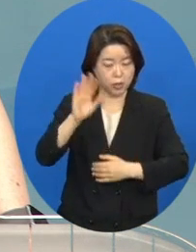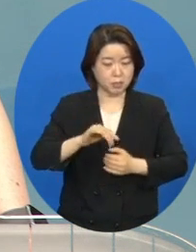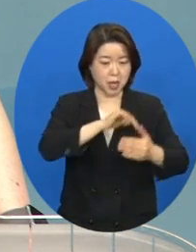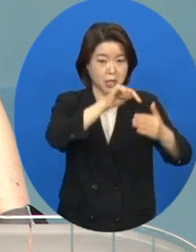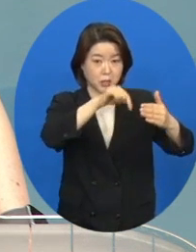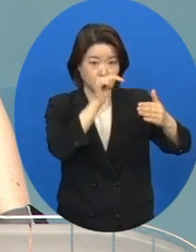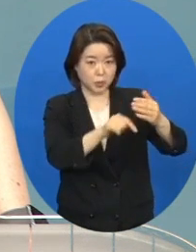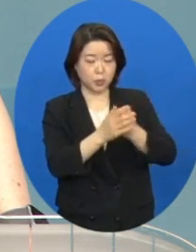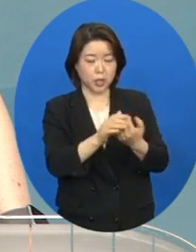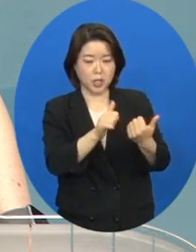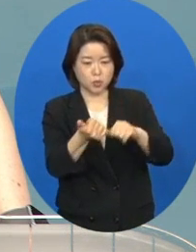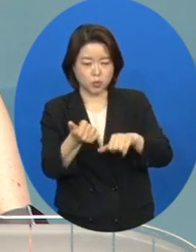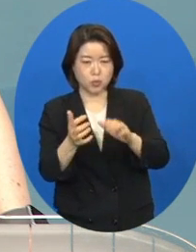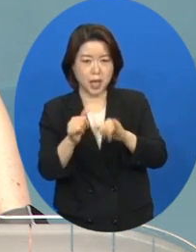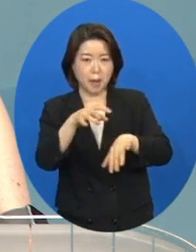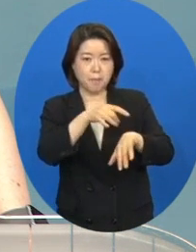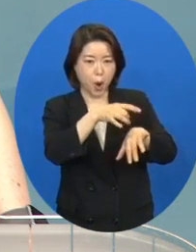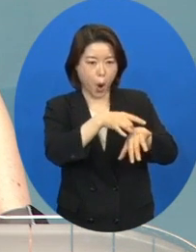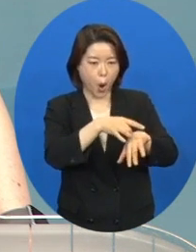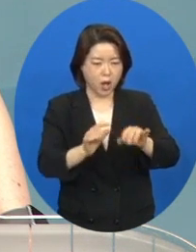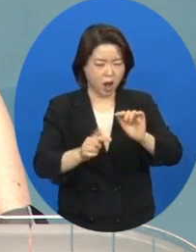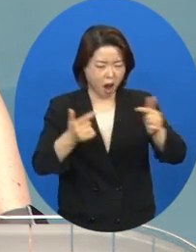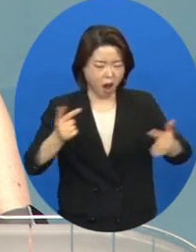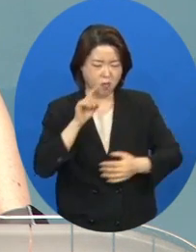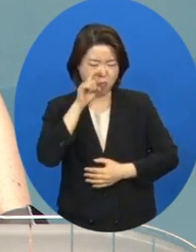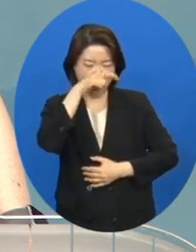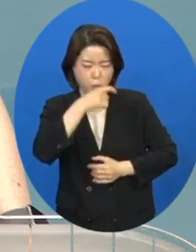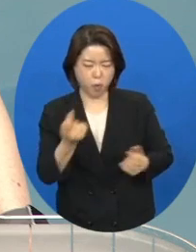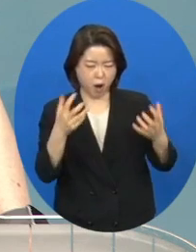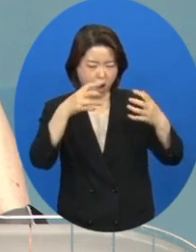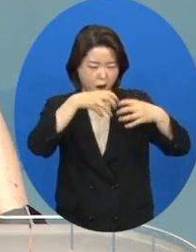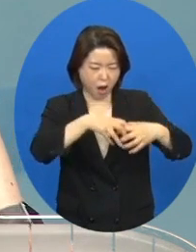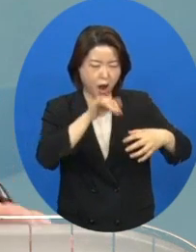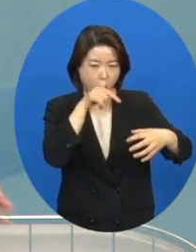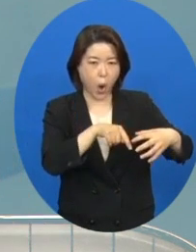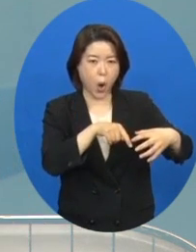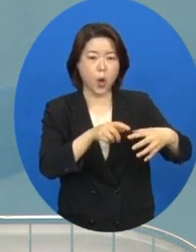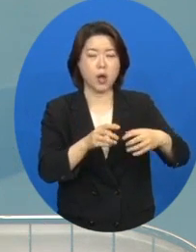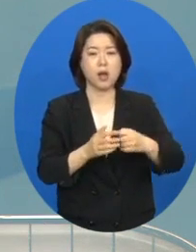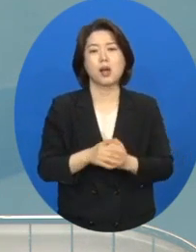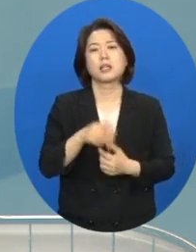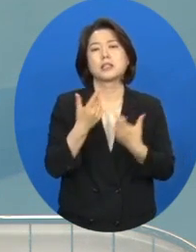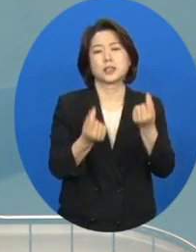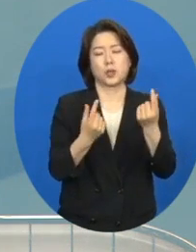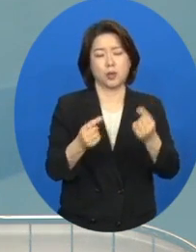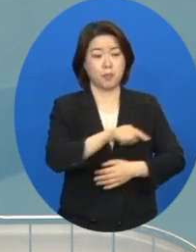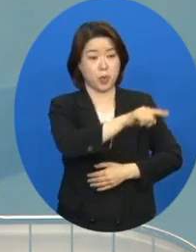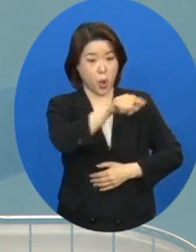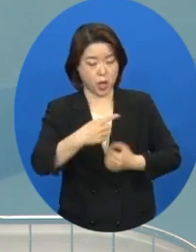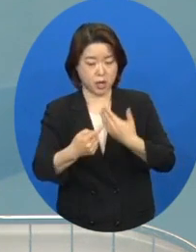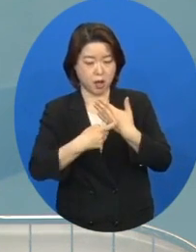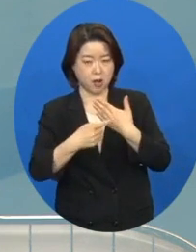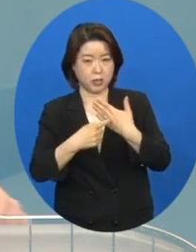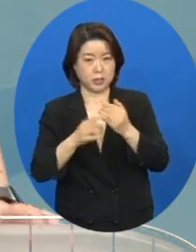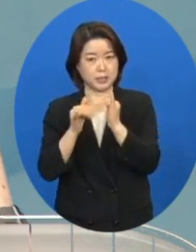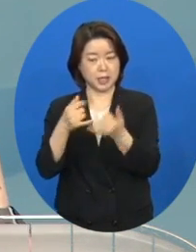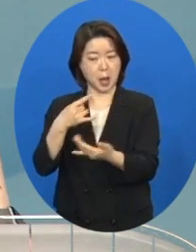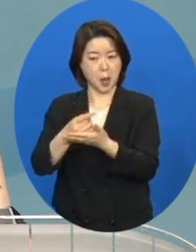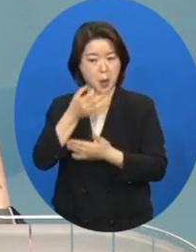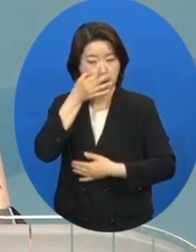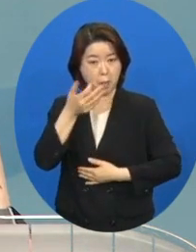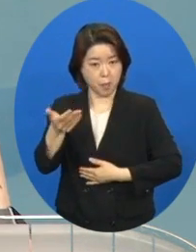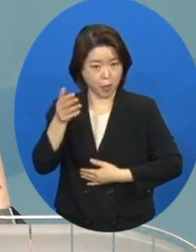안에는 죽은 사람의 뼈와 온갖 더러운 것이 가득하다. 이와 같이 너희도 겉으로는 사람에게 의롭게